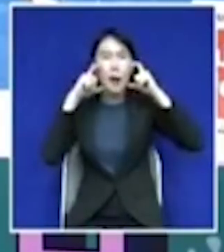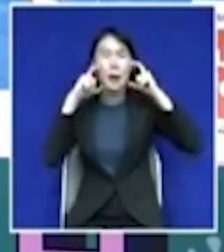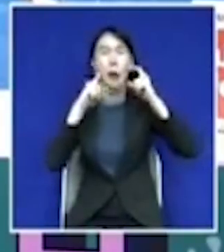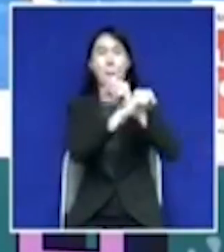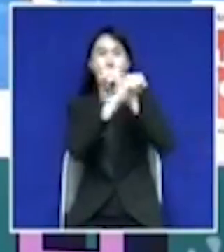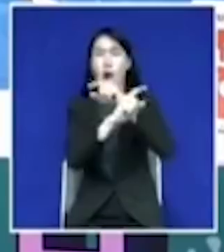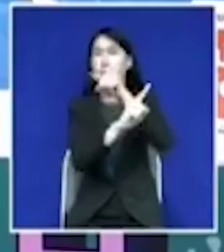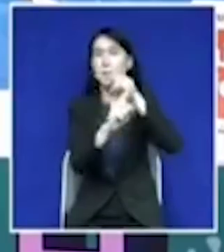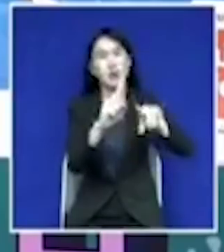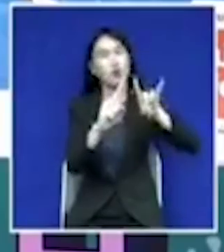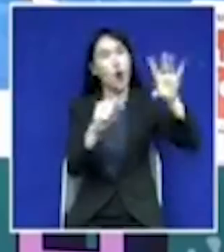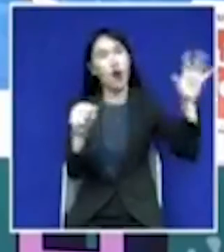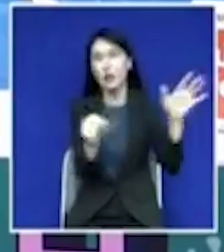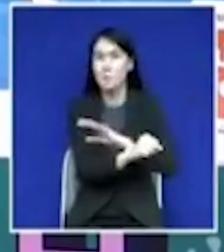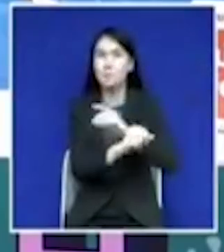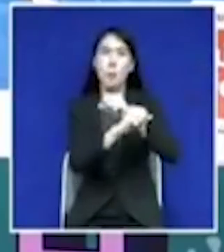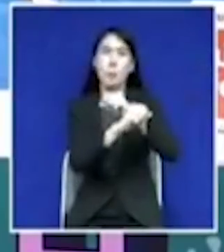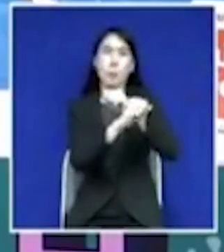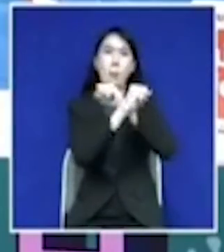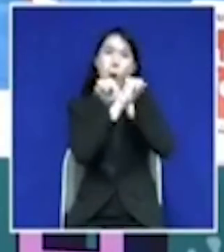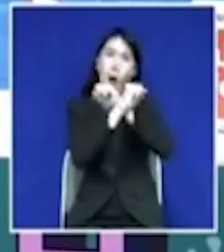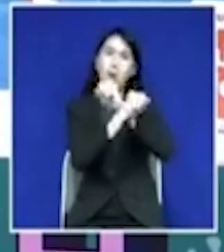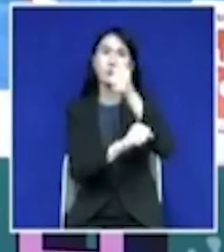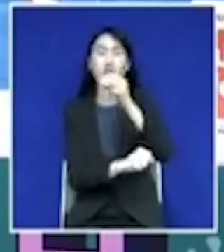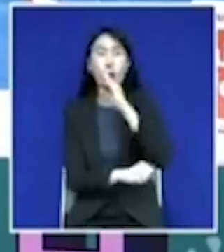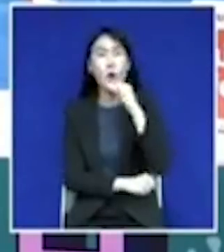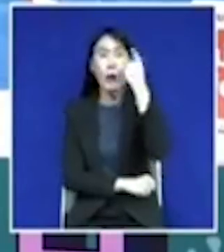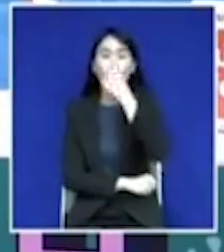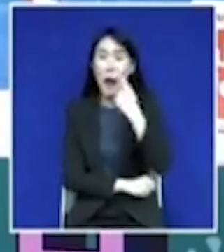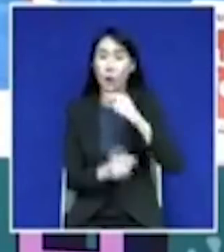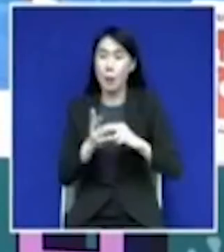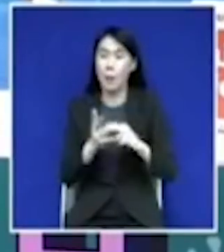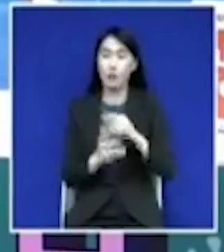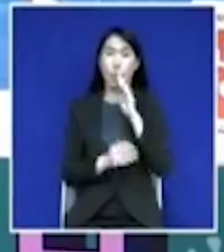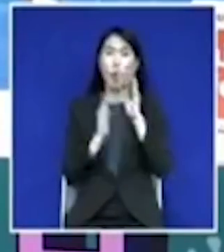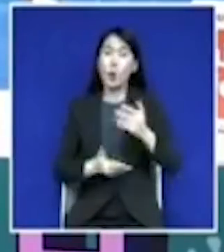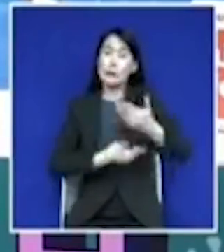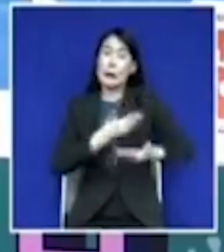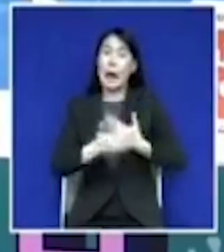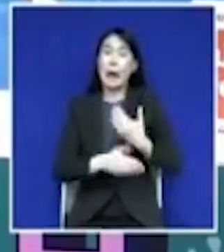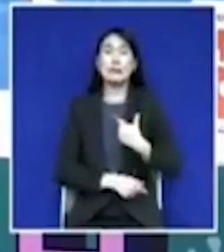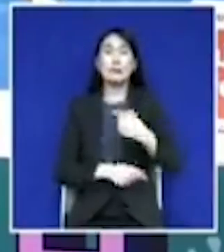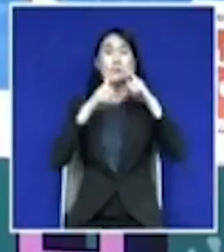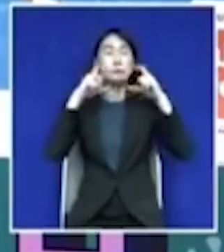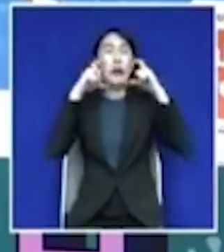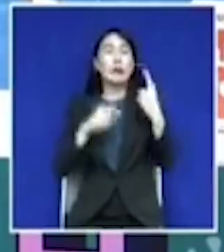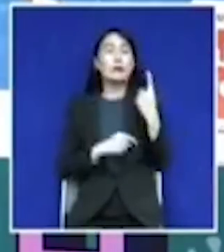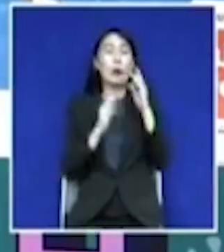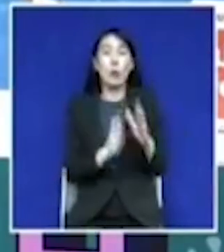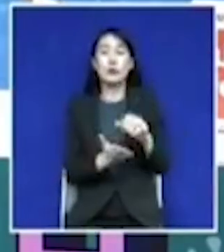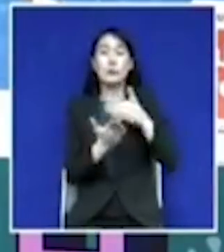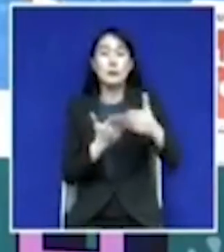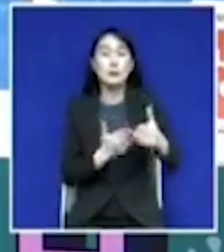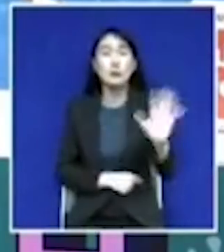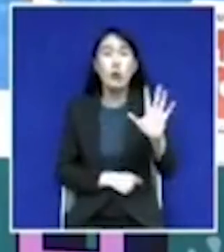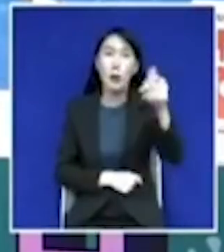ครับ 100% เลยนะครับตอนนี้ไม่ใช่ว่าใครคนใดคนหนึ่งเอาเฉพาะคนขายได้ไหมเอาเฉพาะคนที่นู่นนี่นั่นได้ไหมนะ